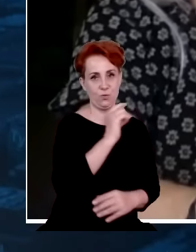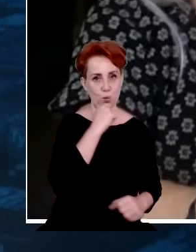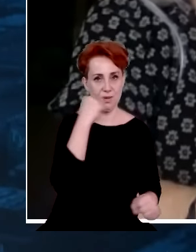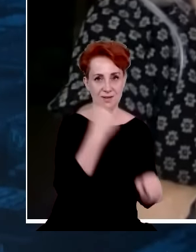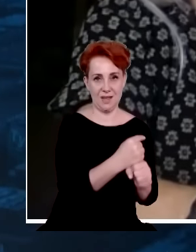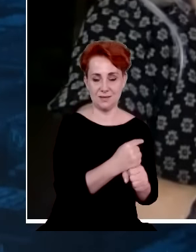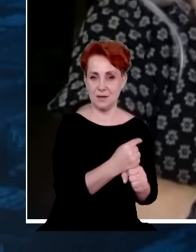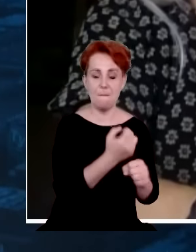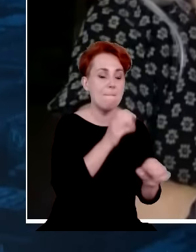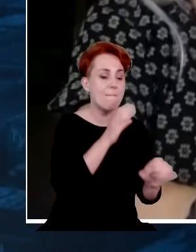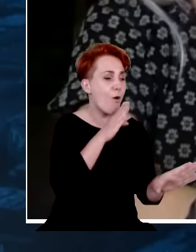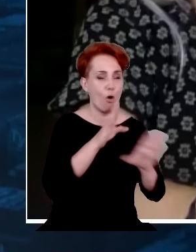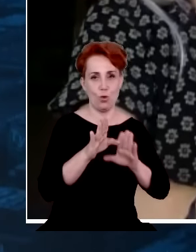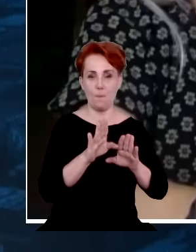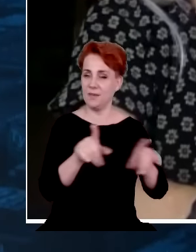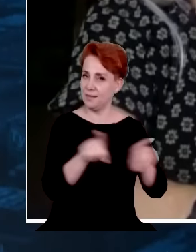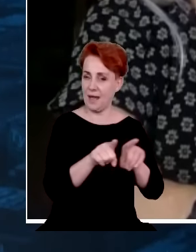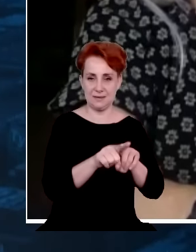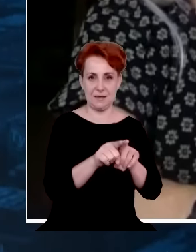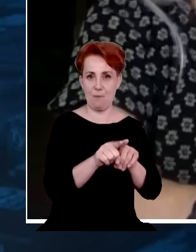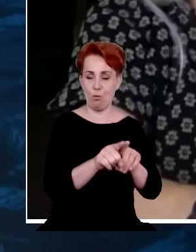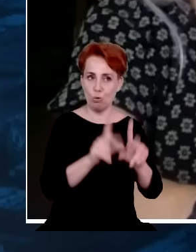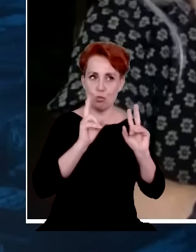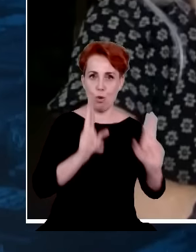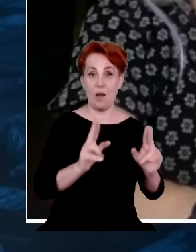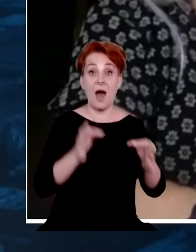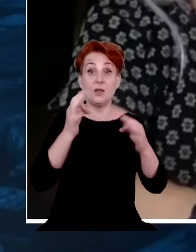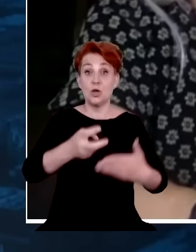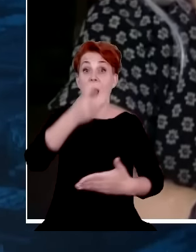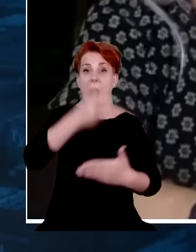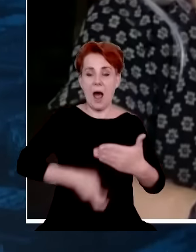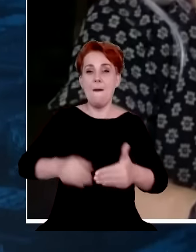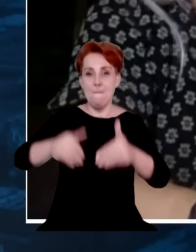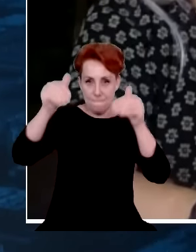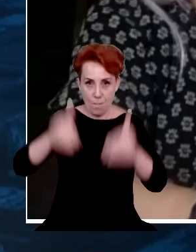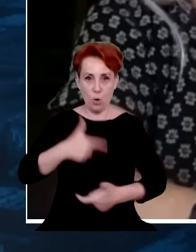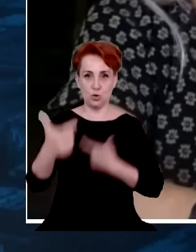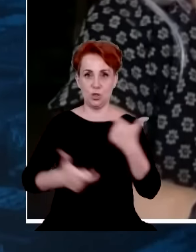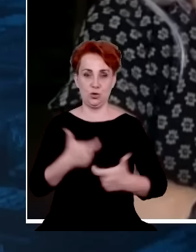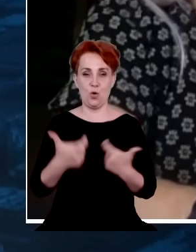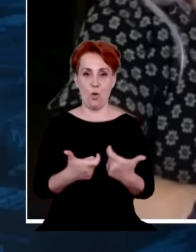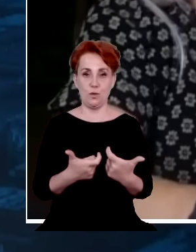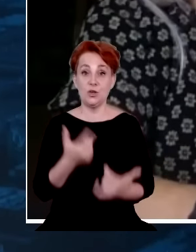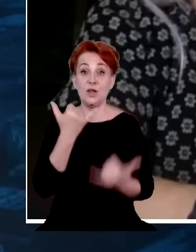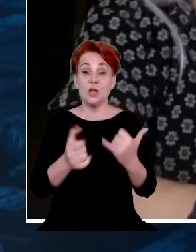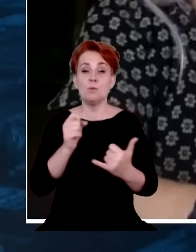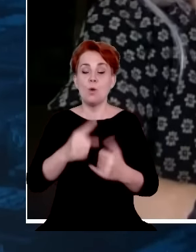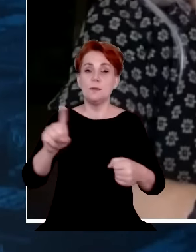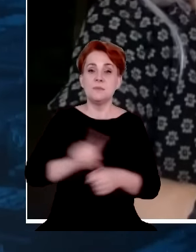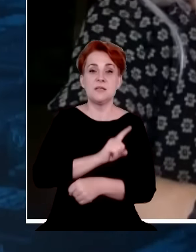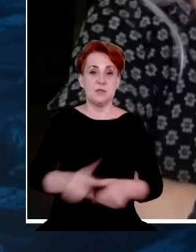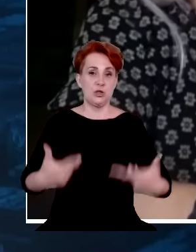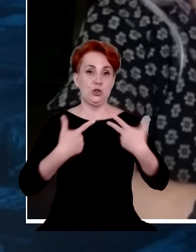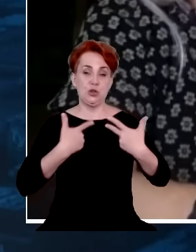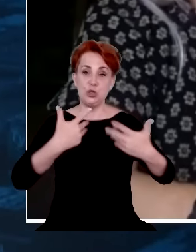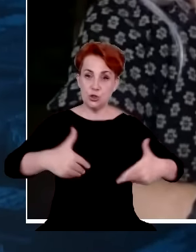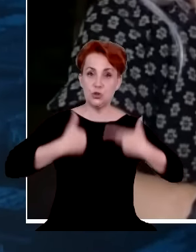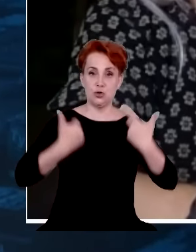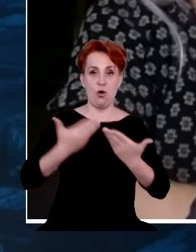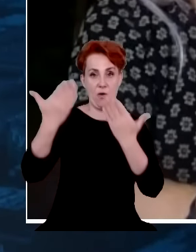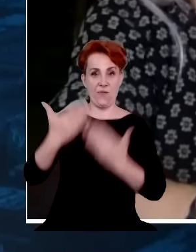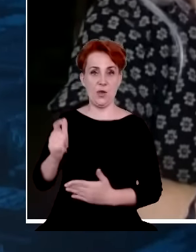podobnie i bardzo jednoznacznie dzisiaj aborcja jest dozwolona wtedy kiedy zagraża życiu i zdrowiu kobiety